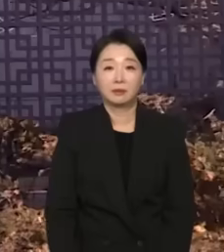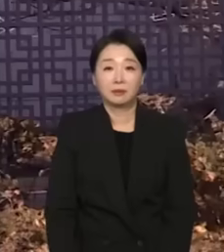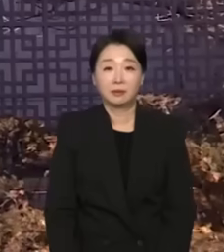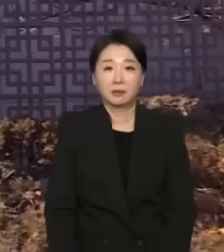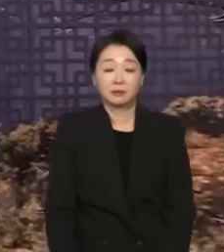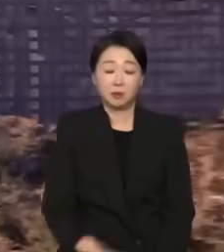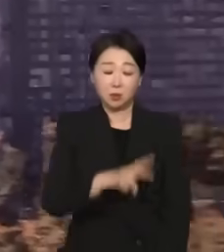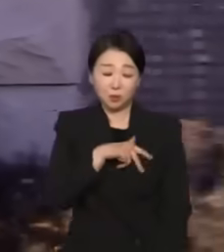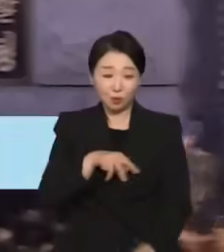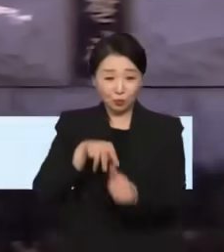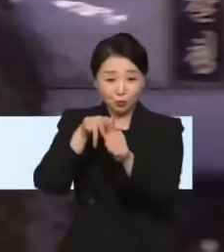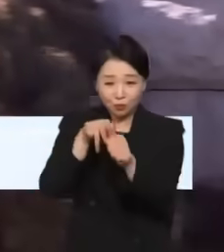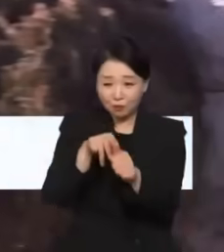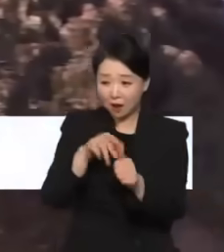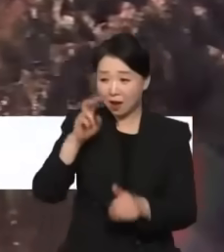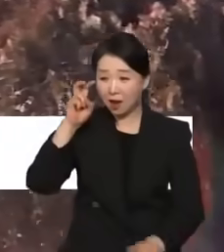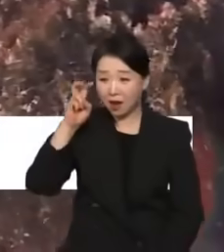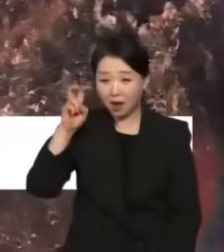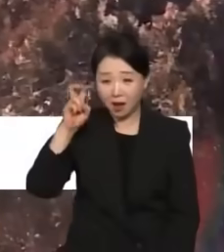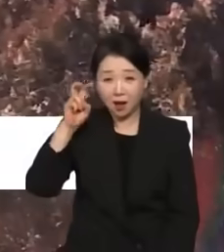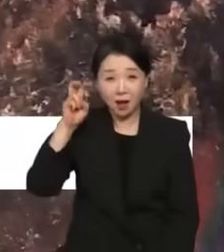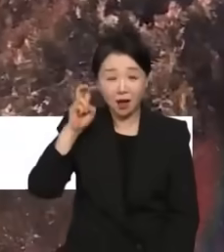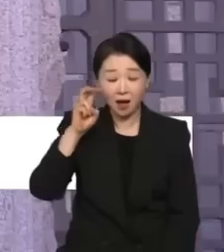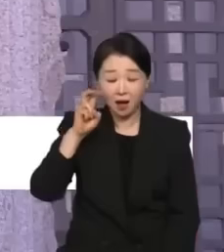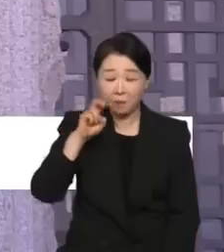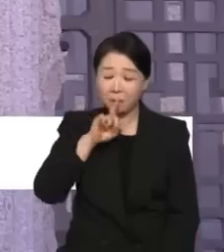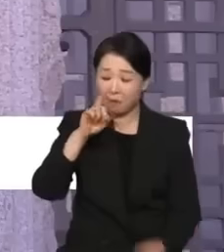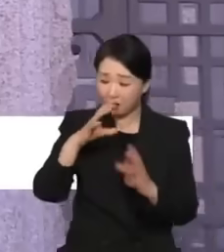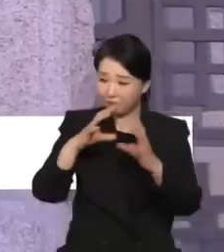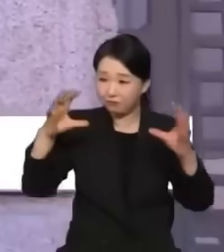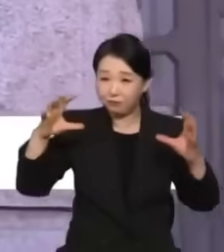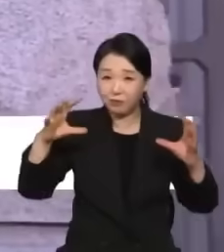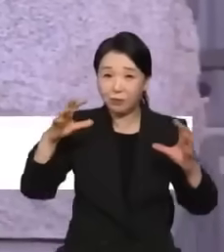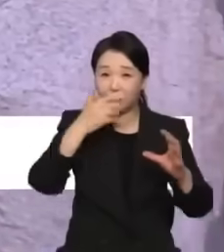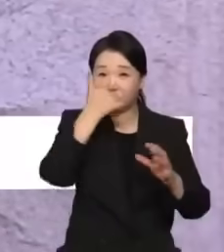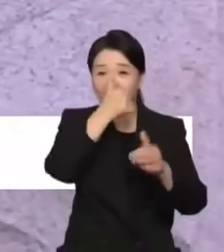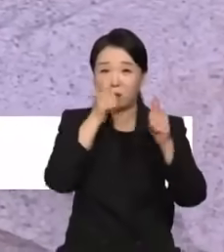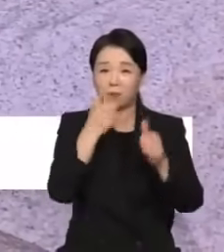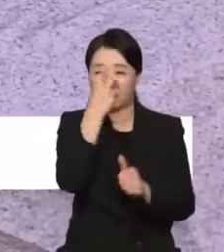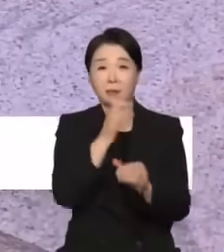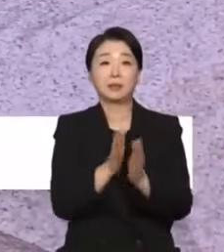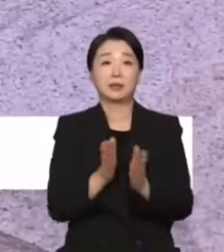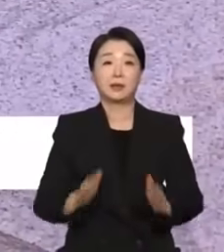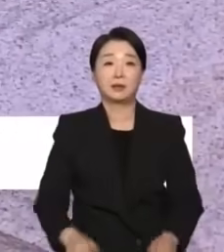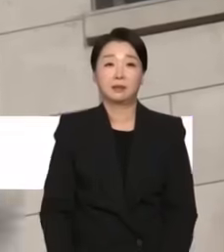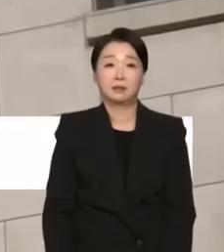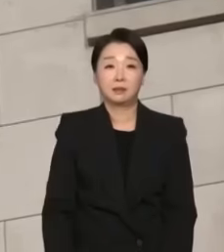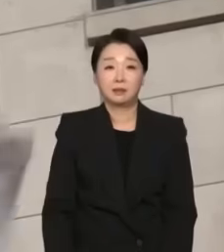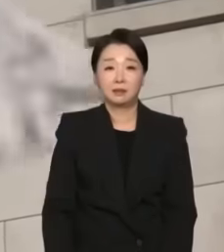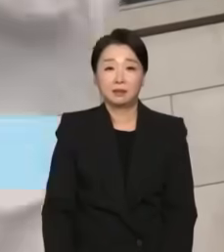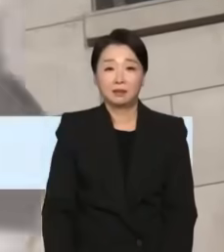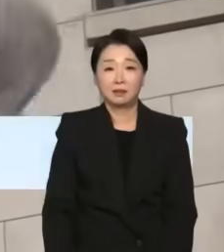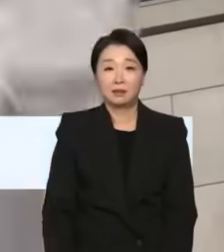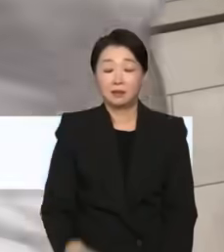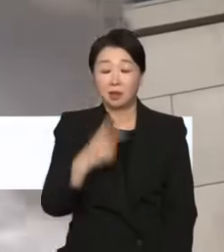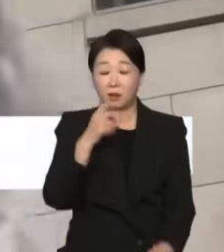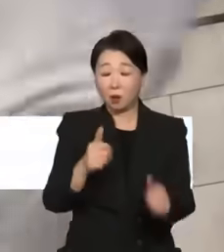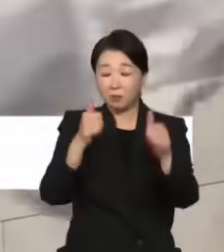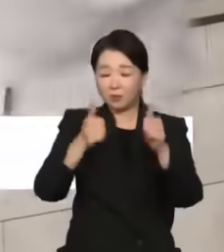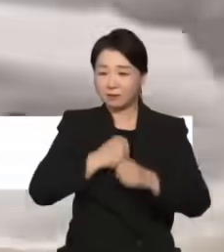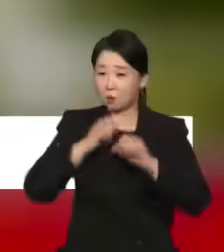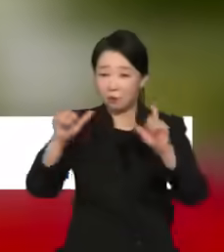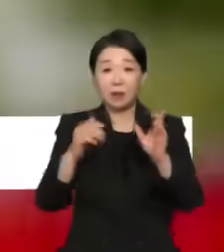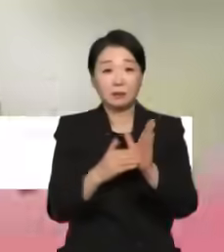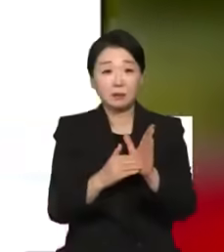총선 출마를 암시하는 것 아니냐는 논란이 불거지면서 대검찰청의 감찰이 시작됐습니다. 비교적 수위가 낮은 검사장 경고로